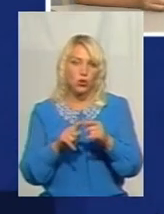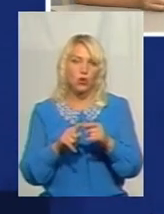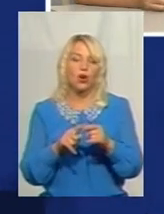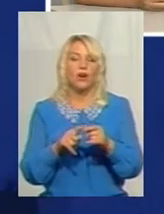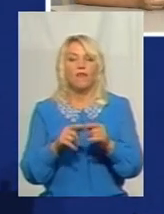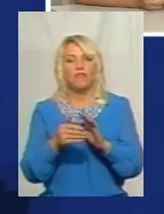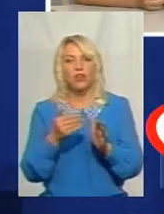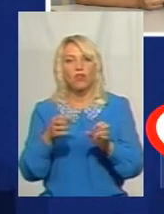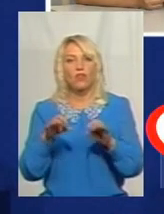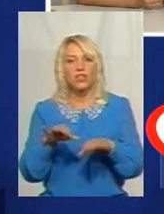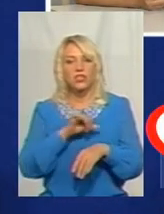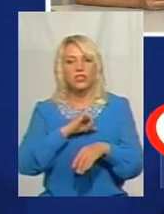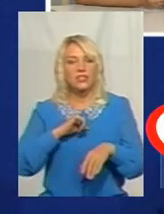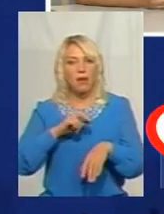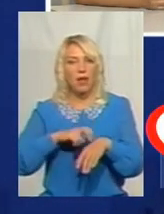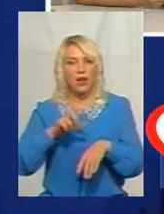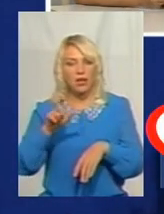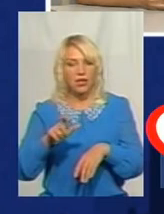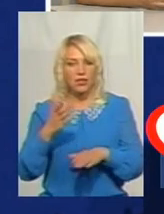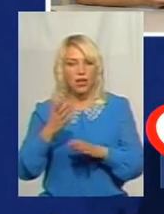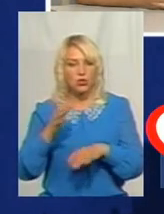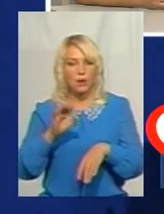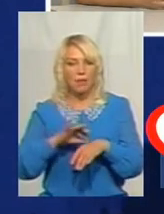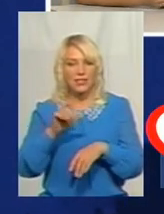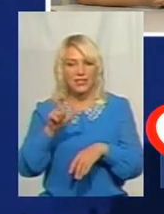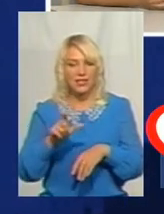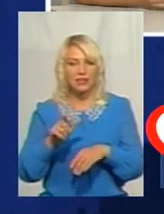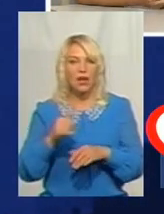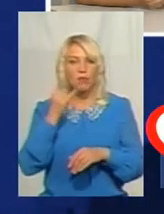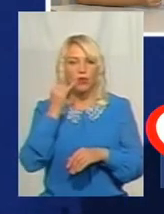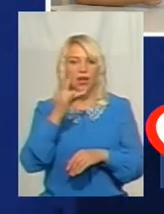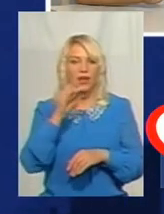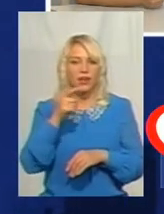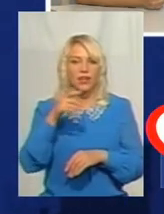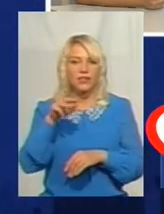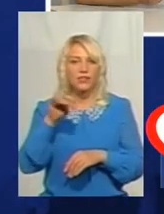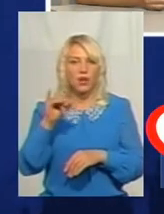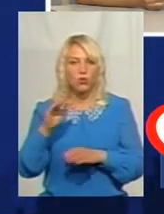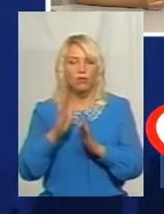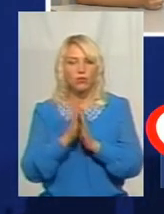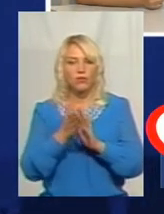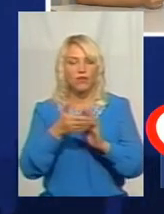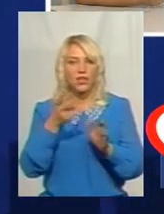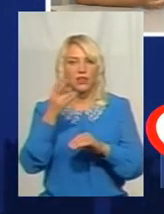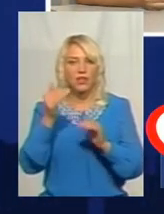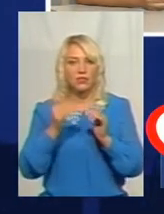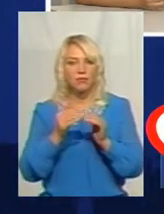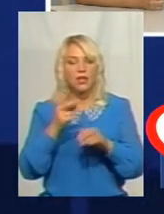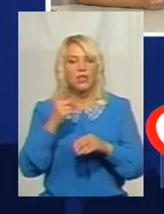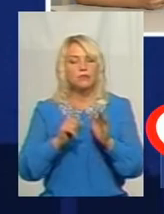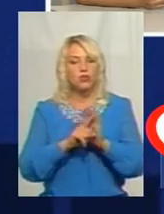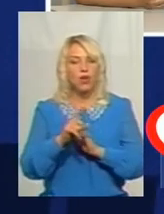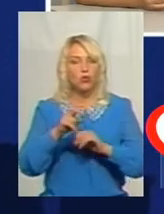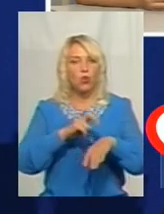лікар. Тобто, якщо пацієнт перезвонив в реєстратуру і просить викликати на дім, лікар мав би з ним